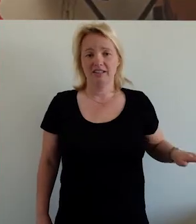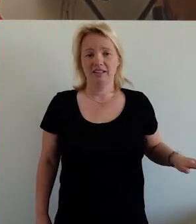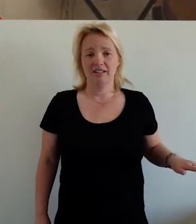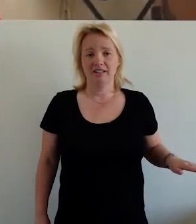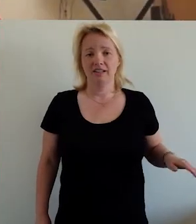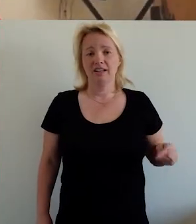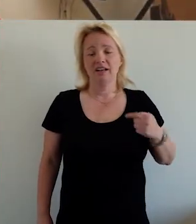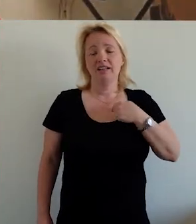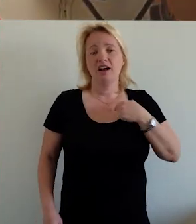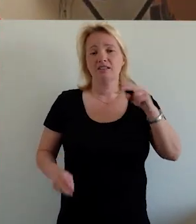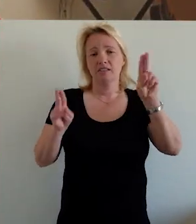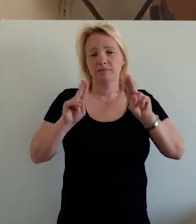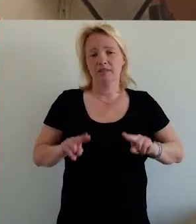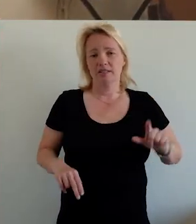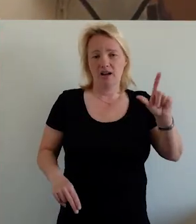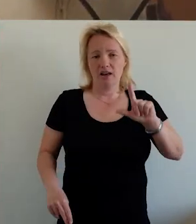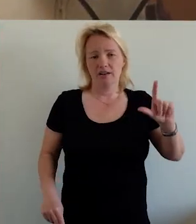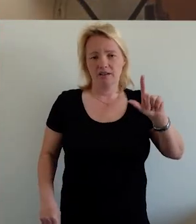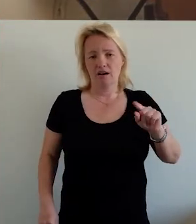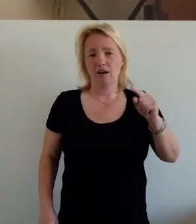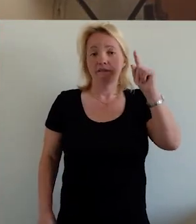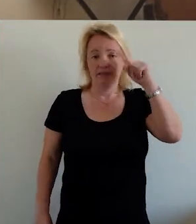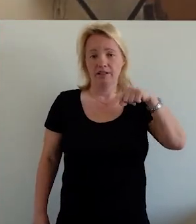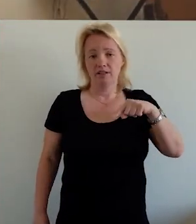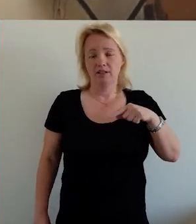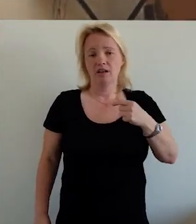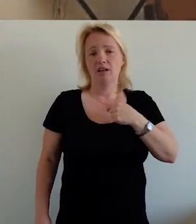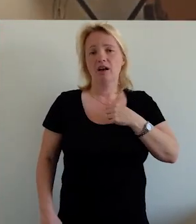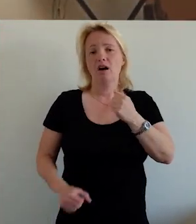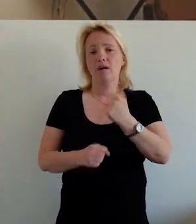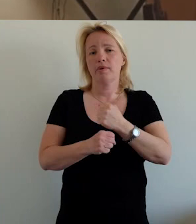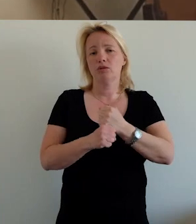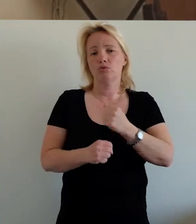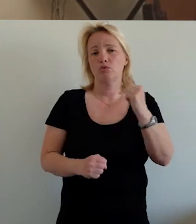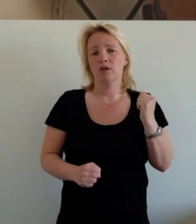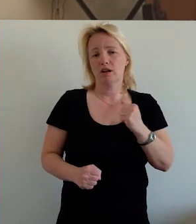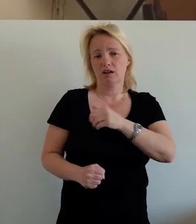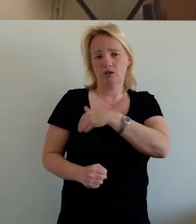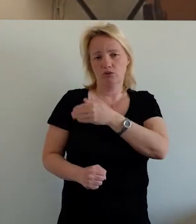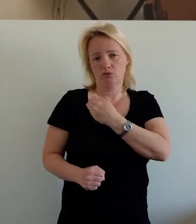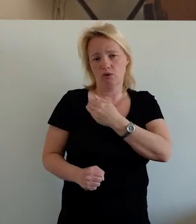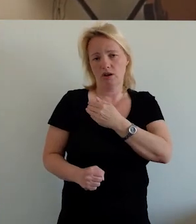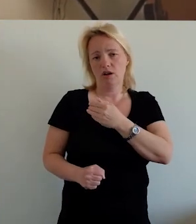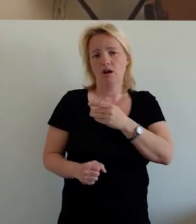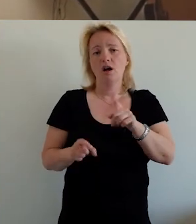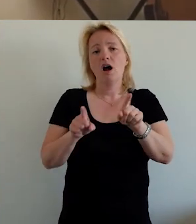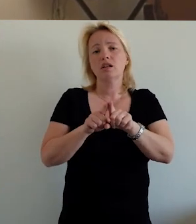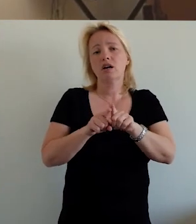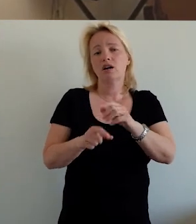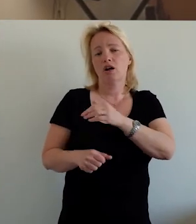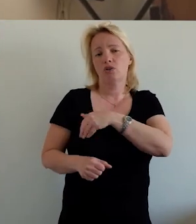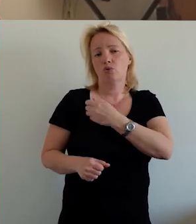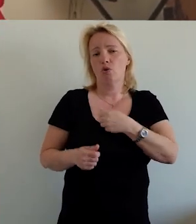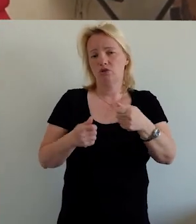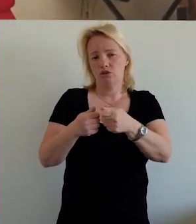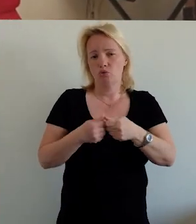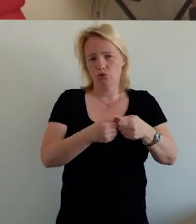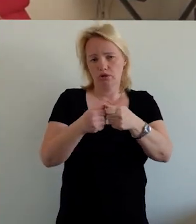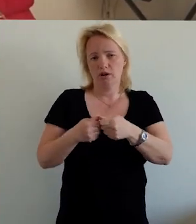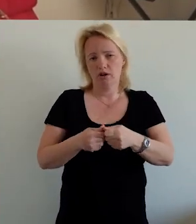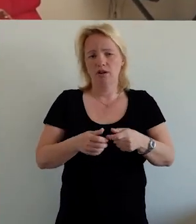Čau děcka, tady teta Lenka. Určitě mě všichni znáte, buď ze základní školy, a nebo ze školní